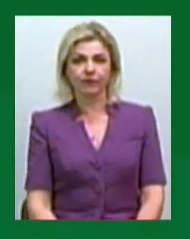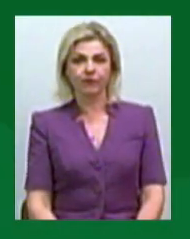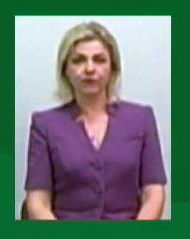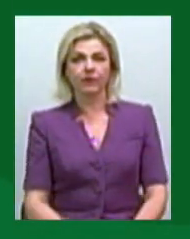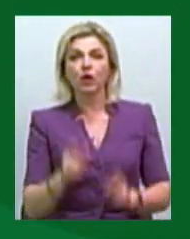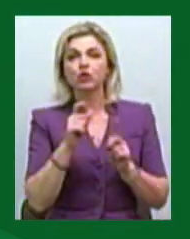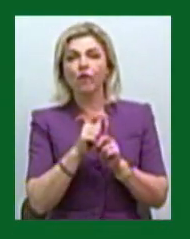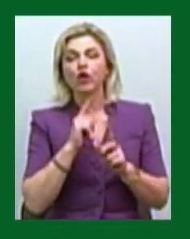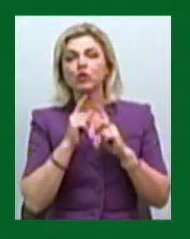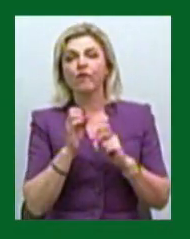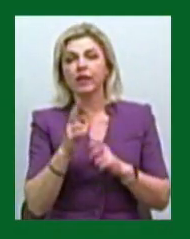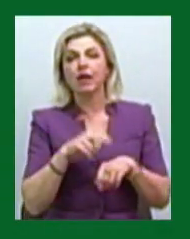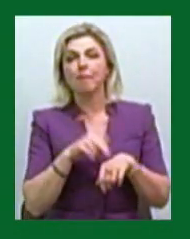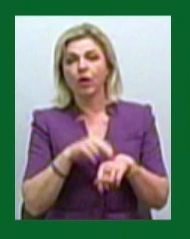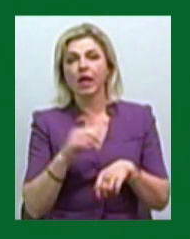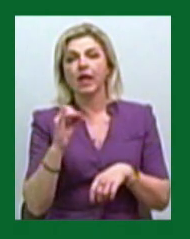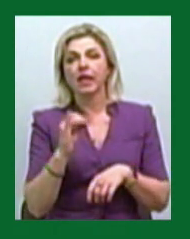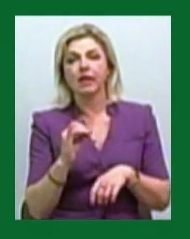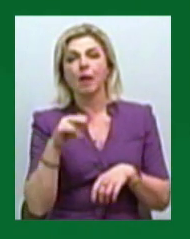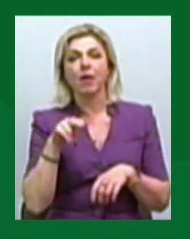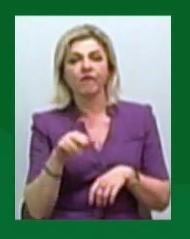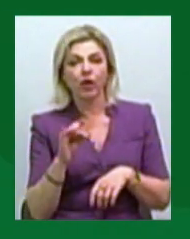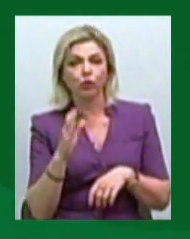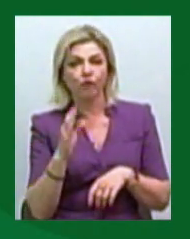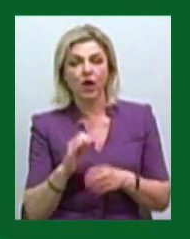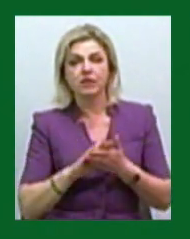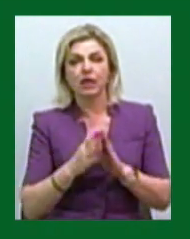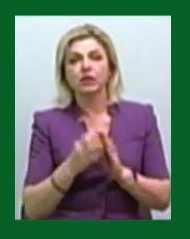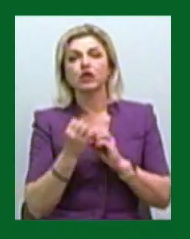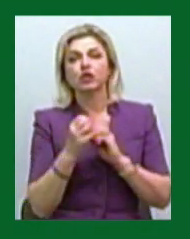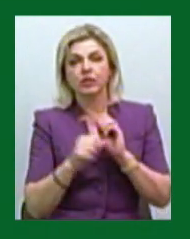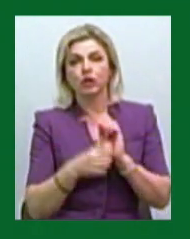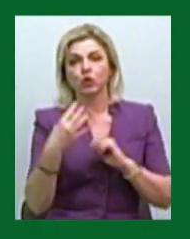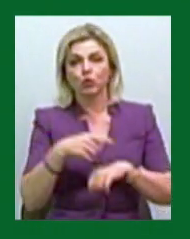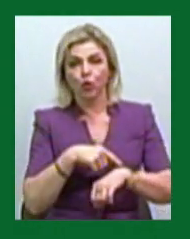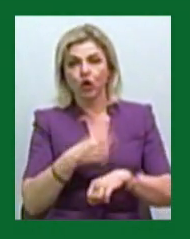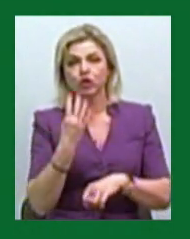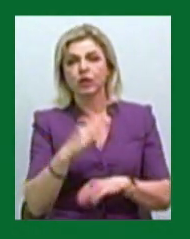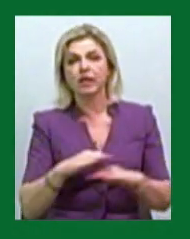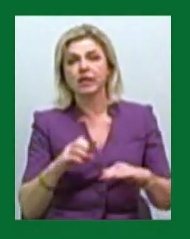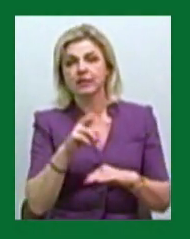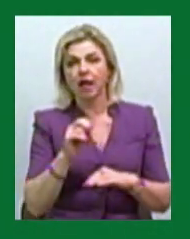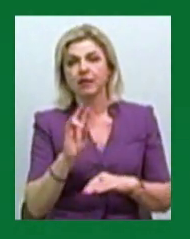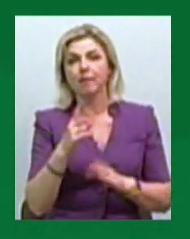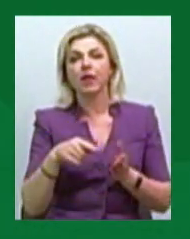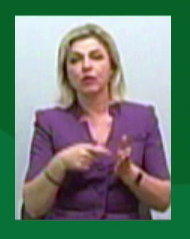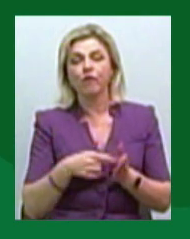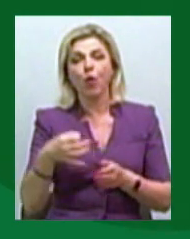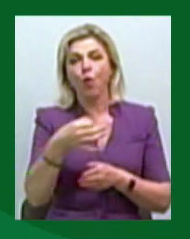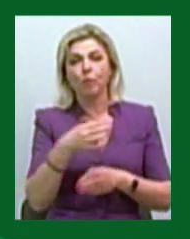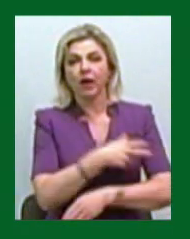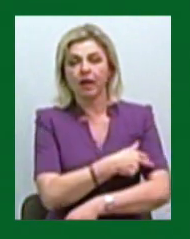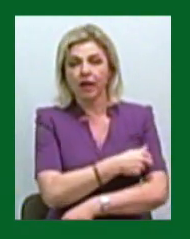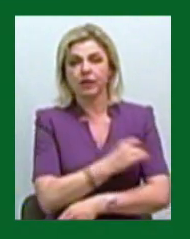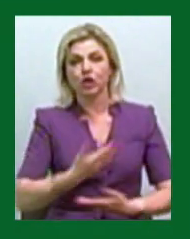За словами речниці Нацполіції Інни Парфенової, станом на 16:40 4 дитячих садочки міста Миколаєва, обласну клінічну лікарню та